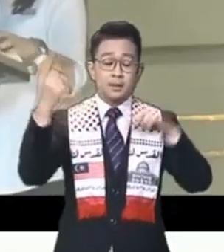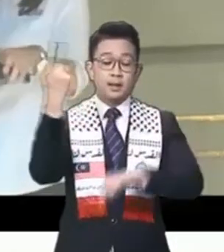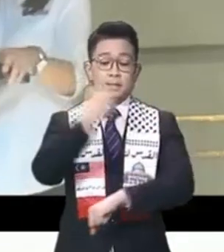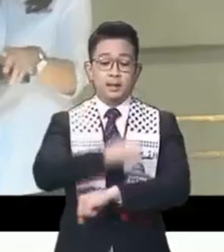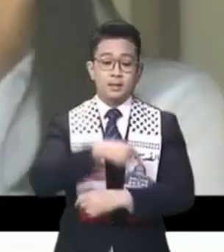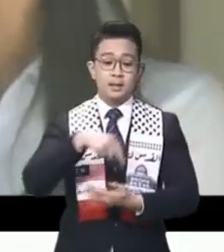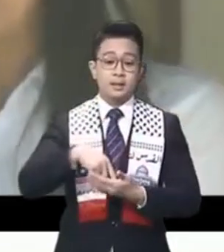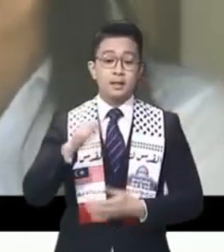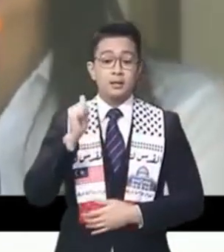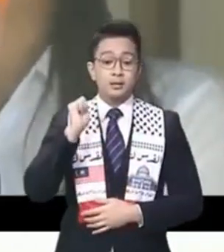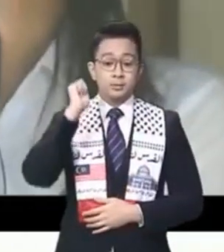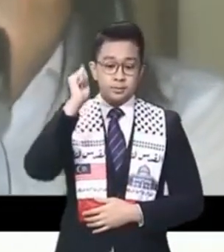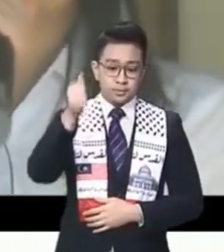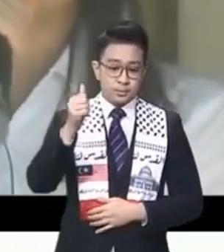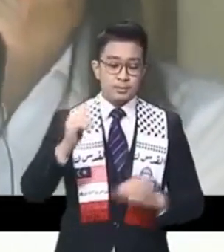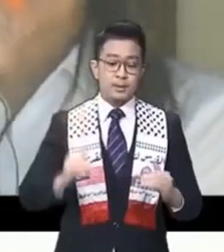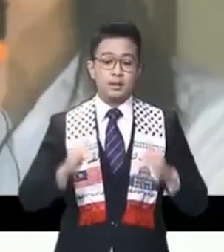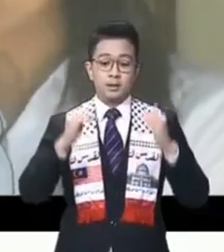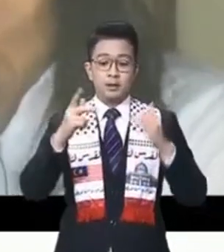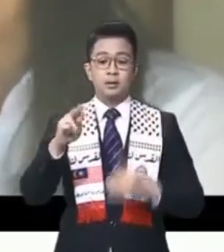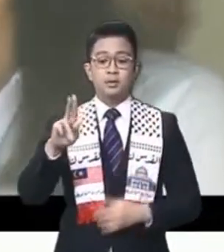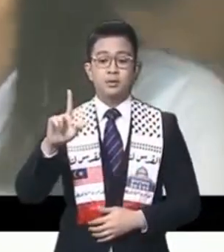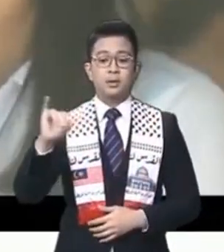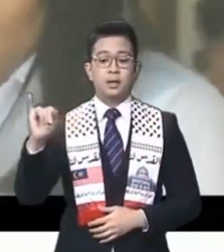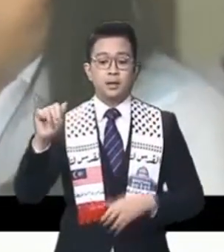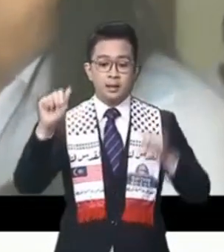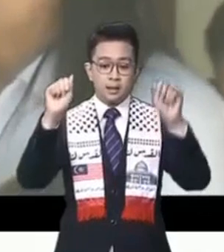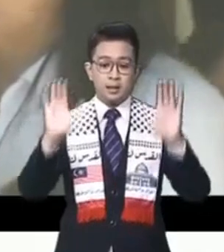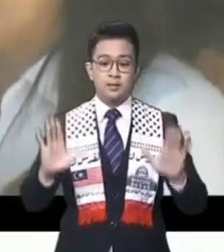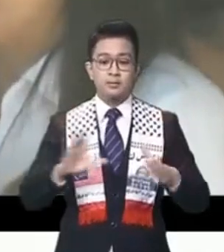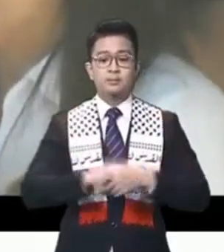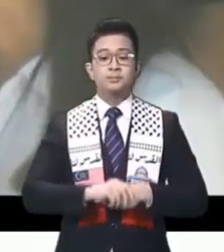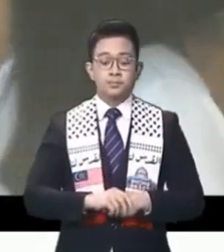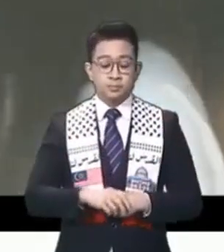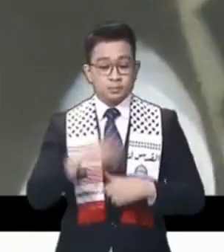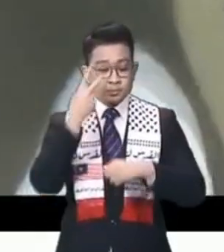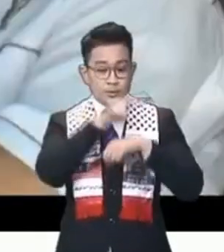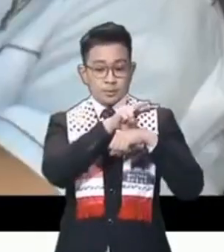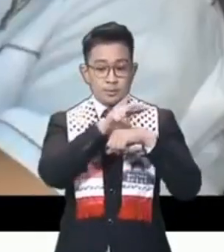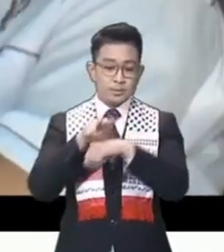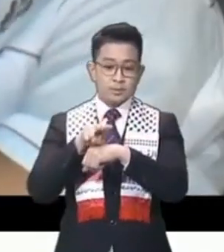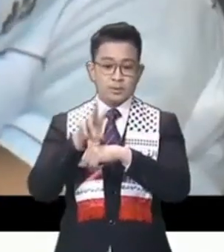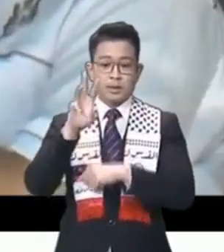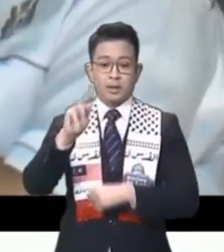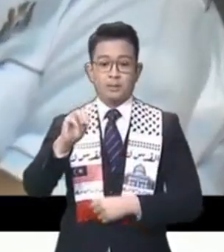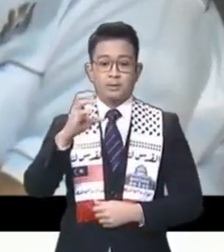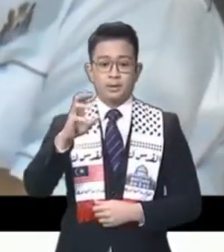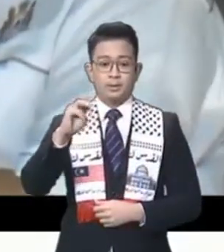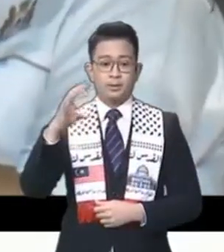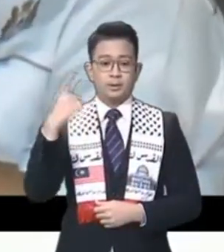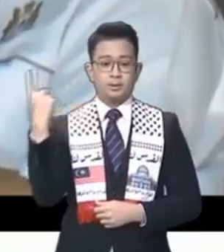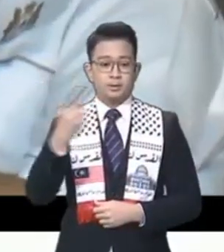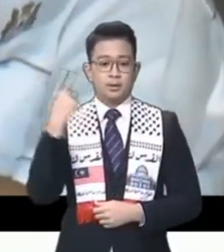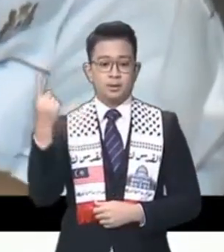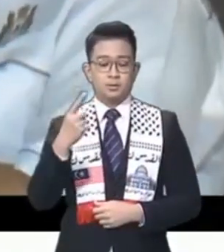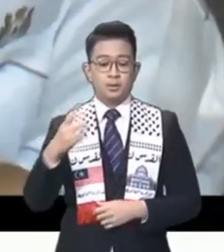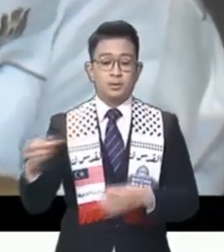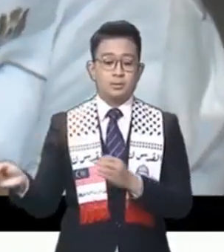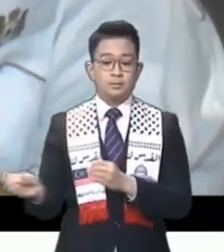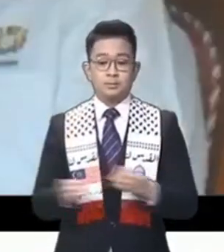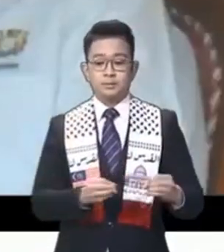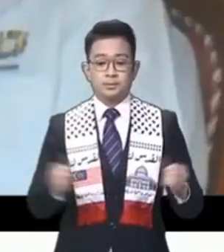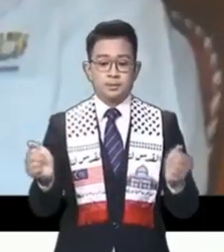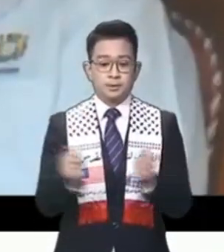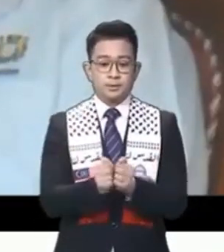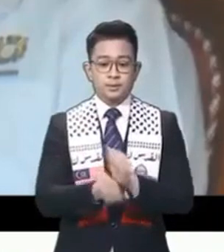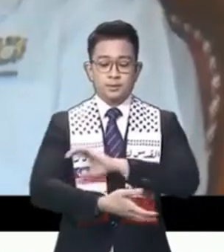Gemilang esok peringkat parlimen kulai pada Ahad katanya pemantauan oleh mcmc akan sentiasa dilaksanakan dengan